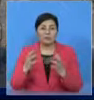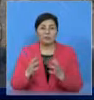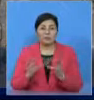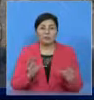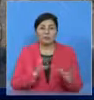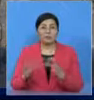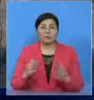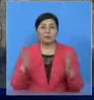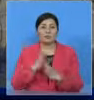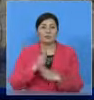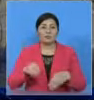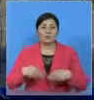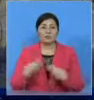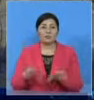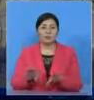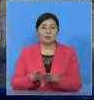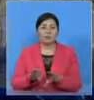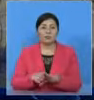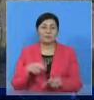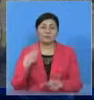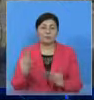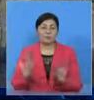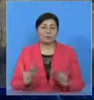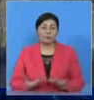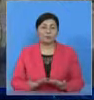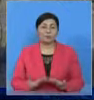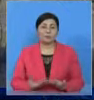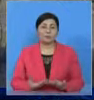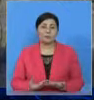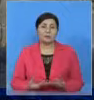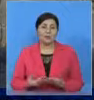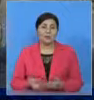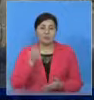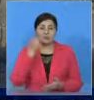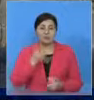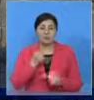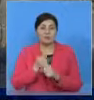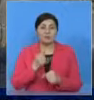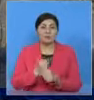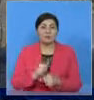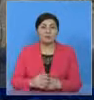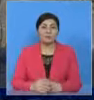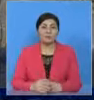и давать таким образом вторую жизнь тем вещам, которые нам уже не перестали быть нужны.